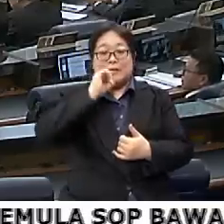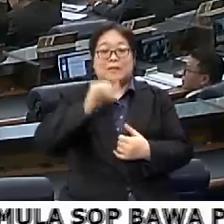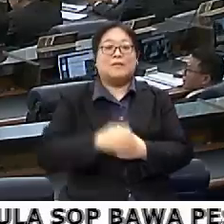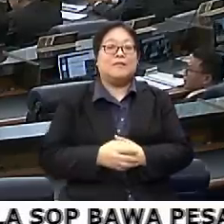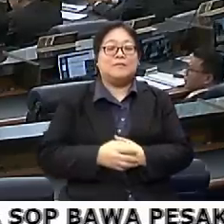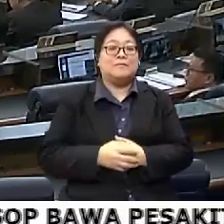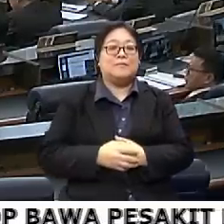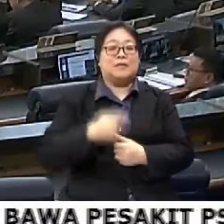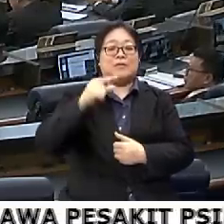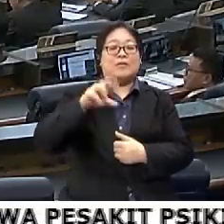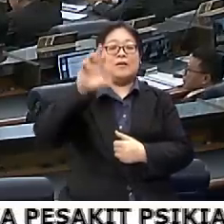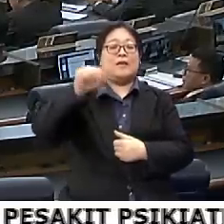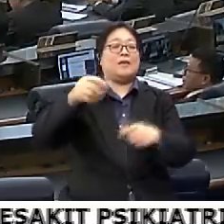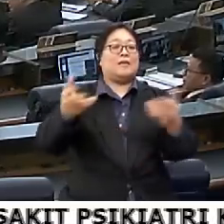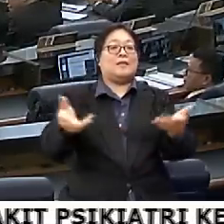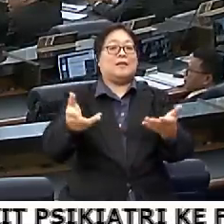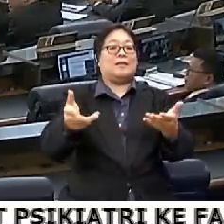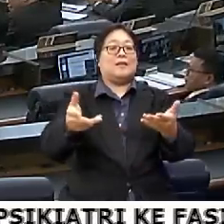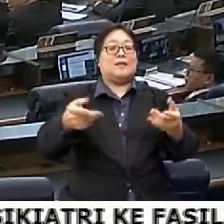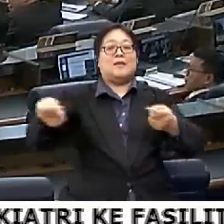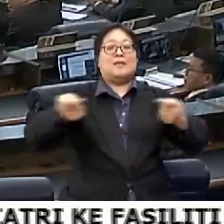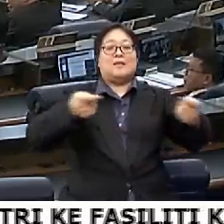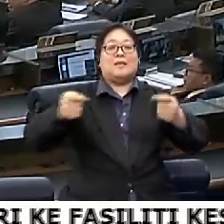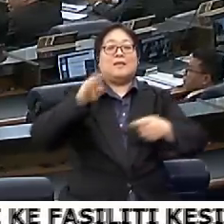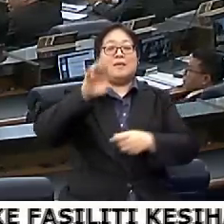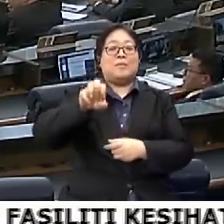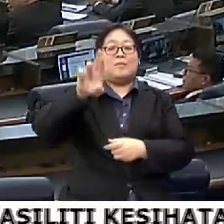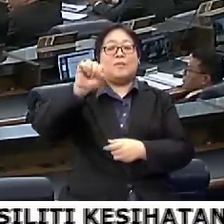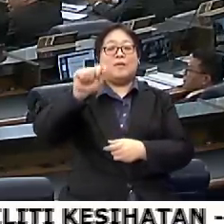bahawa GRS ini dipelopori oleh Bersatu?